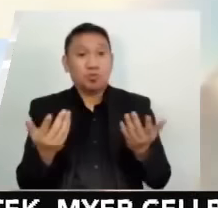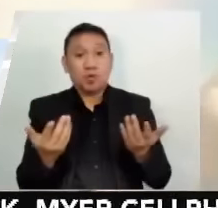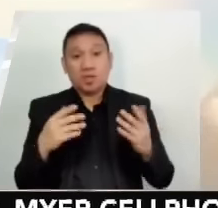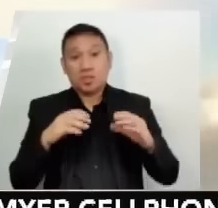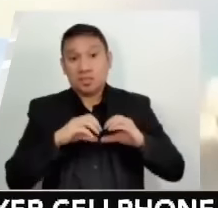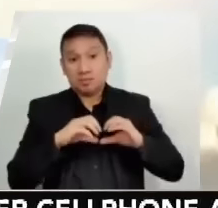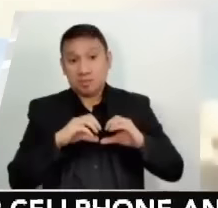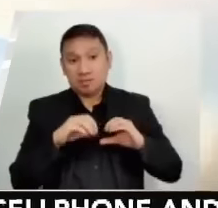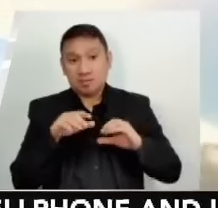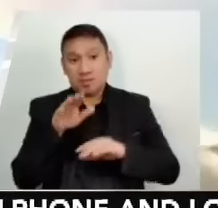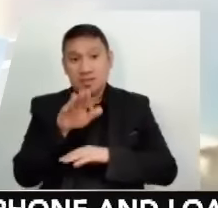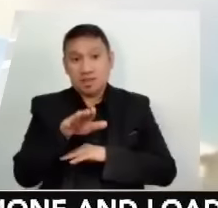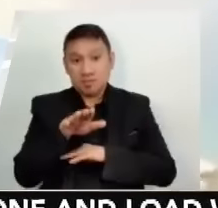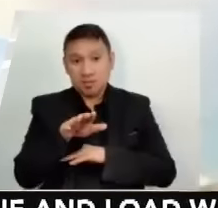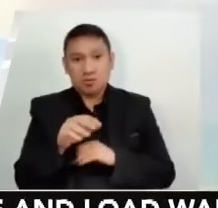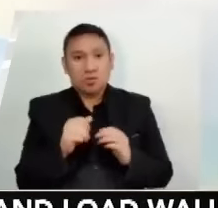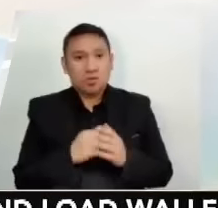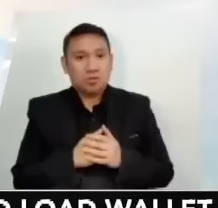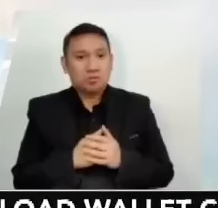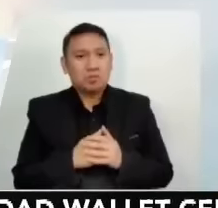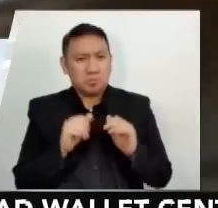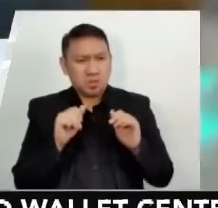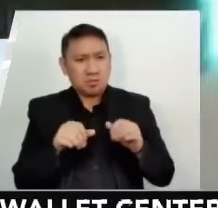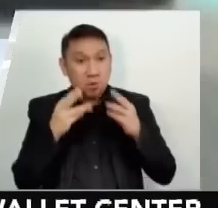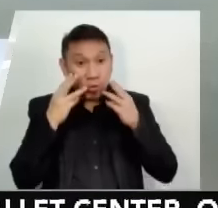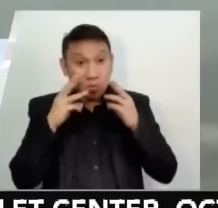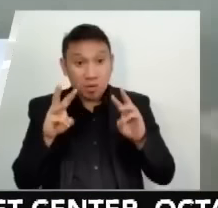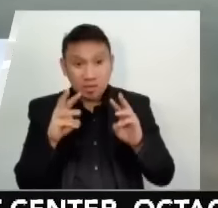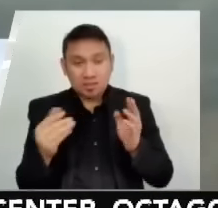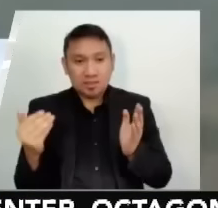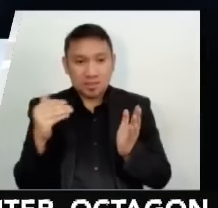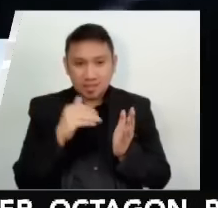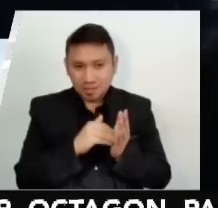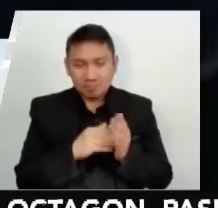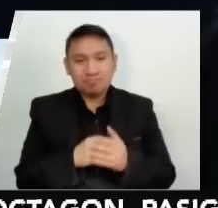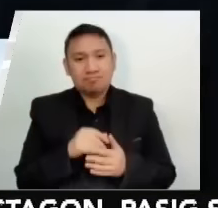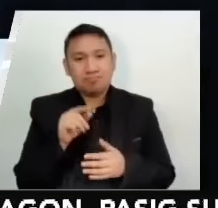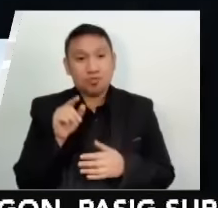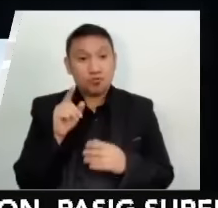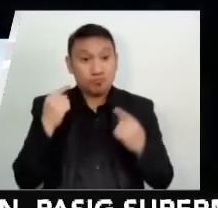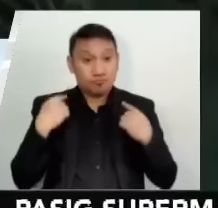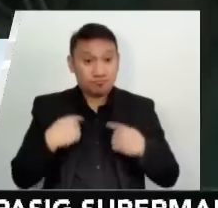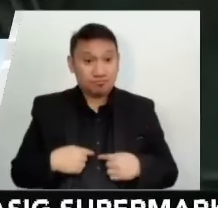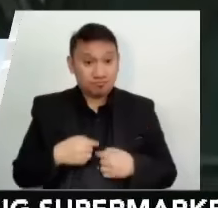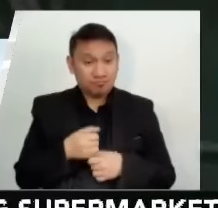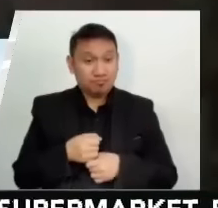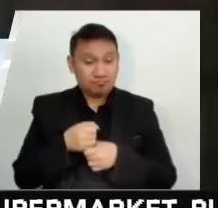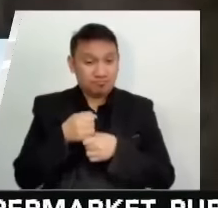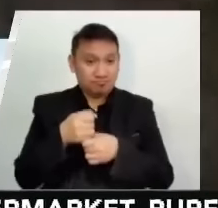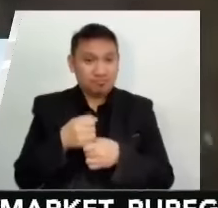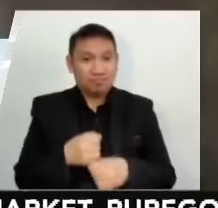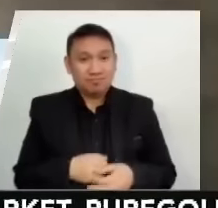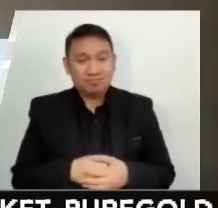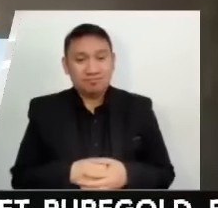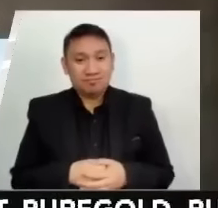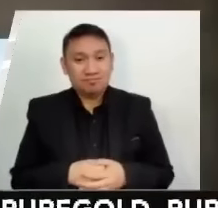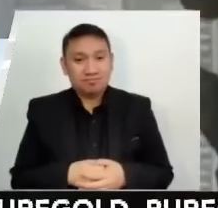tunghayan muli ang action Fantasy at nostalgia nahatid ng kapuso live adaptation ng hit anime